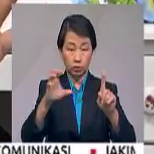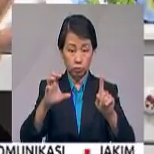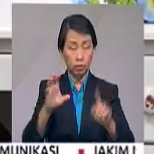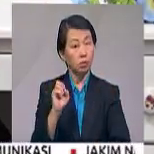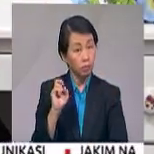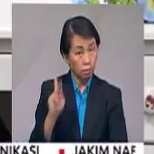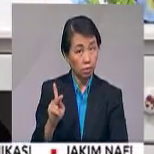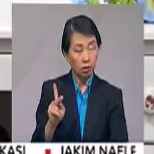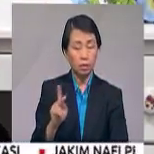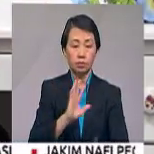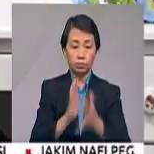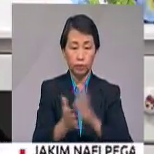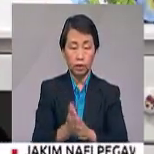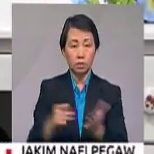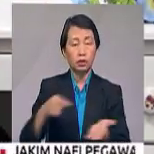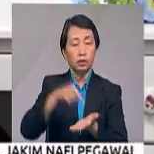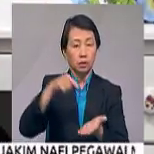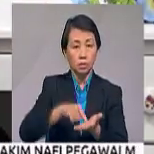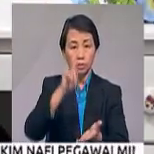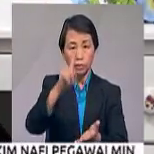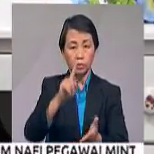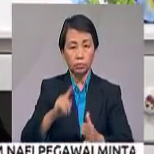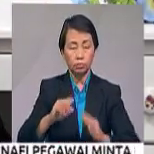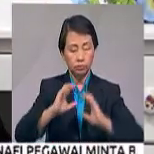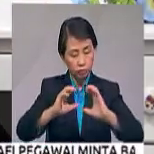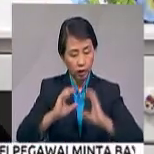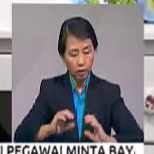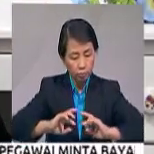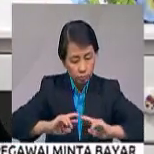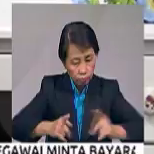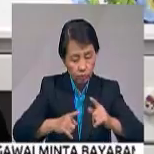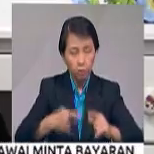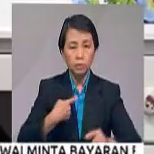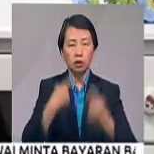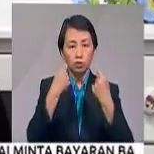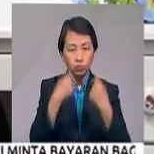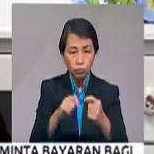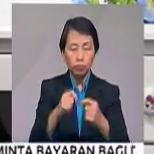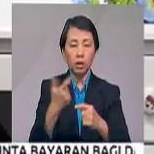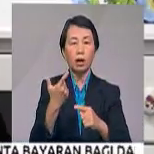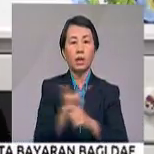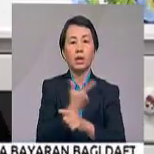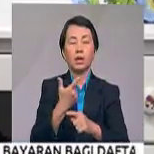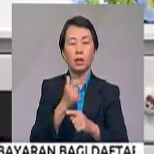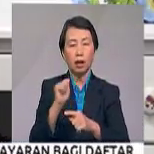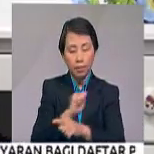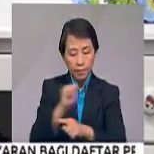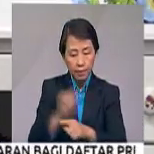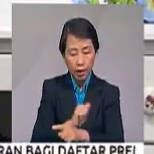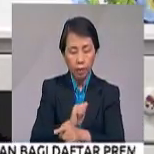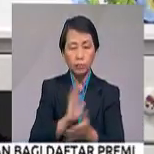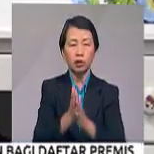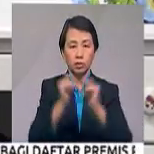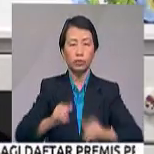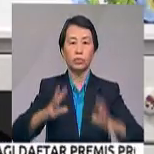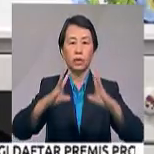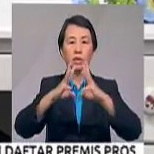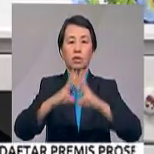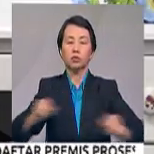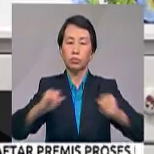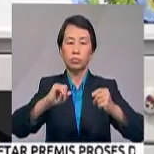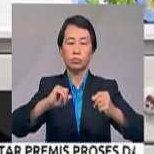Okey? Jadi inilah satu langkah kita cuba mengamalkan, jadi kita boleh mengatasi